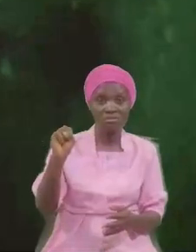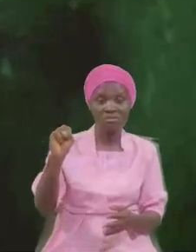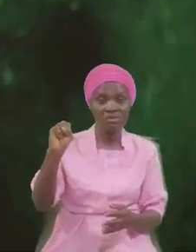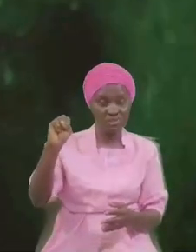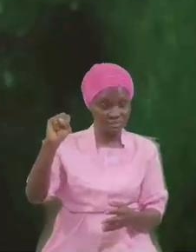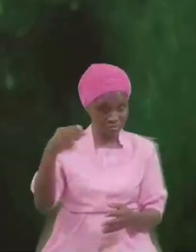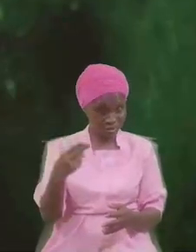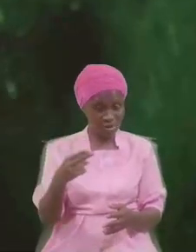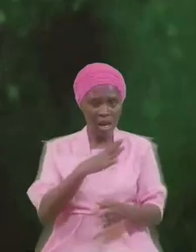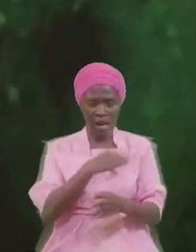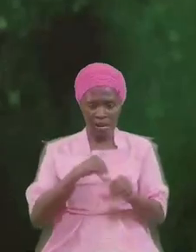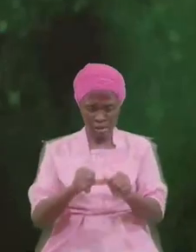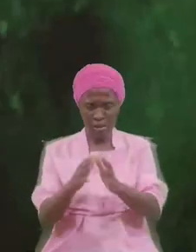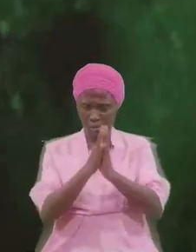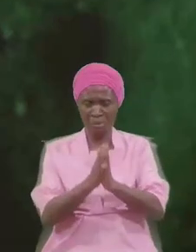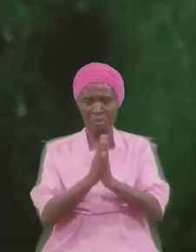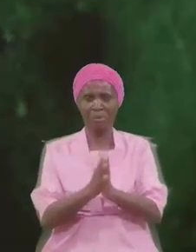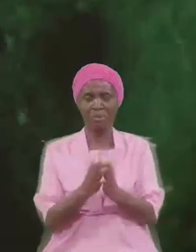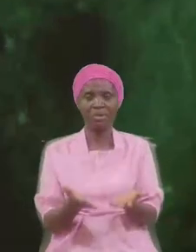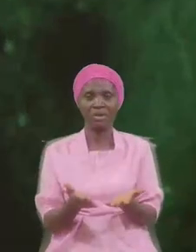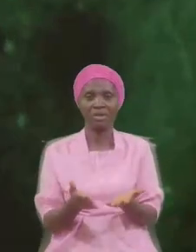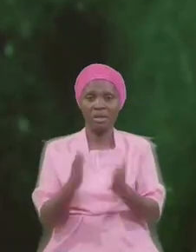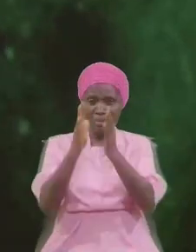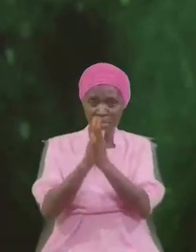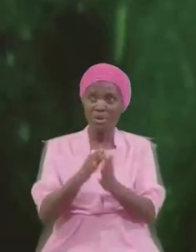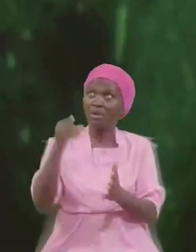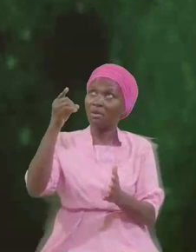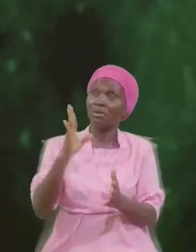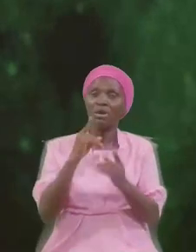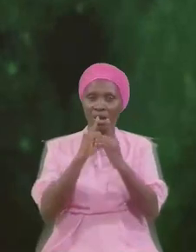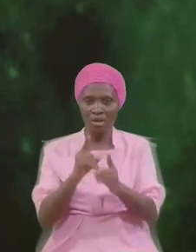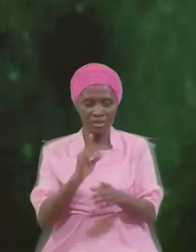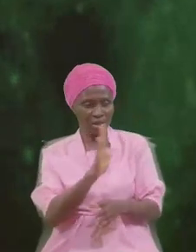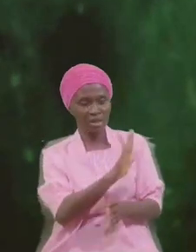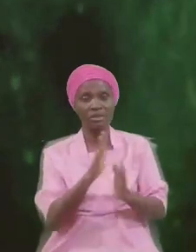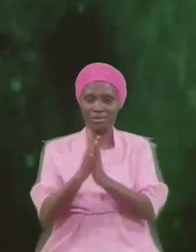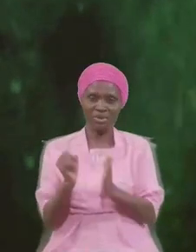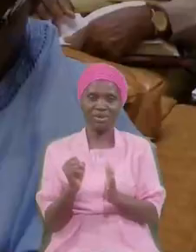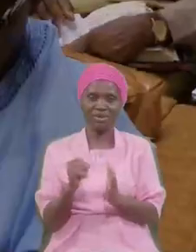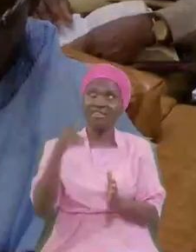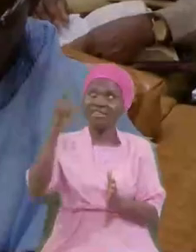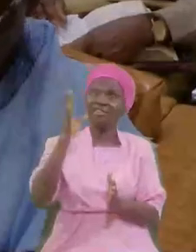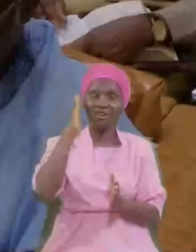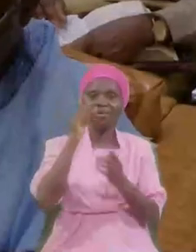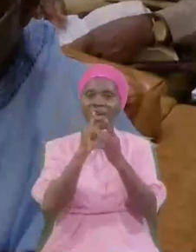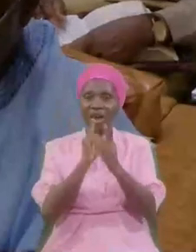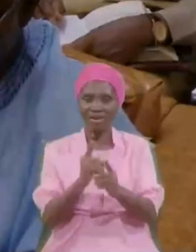assis. Il a prié et Dieu l'a exaucé. Dieu vous exaucera.